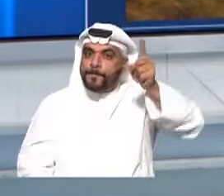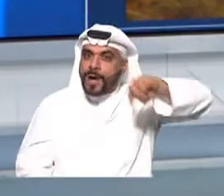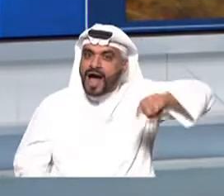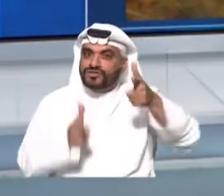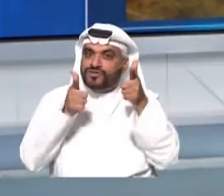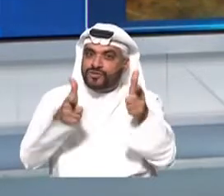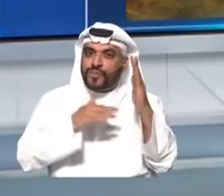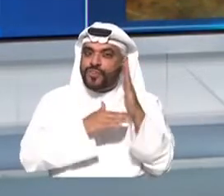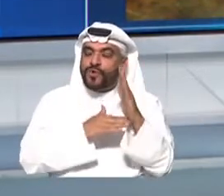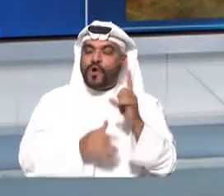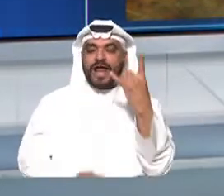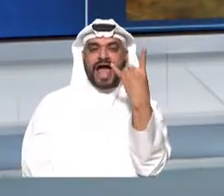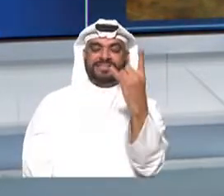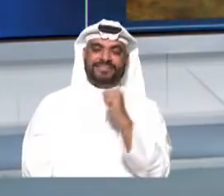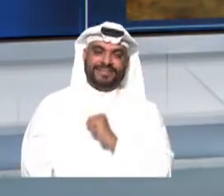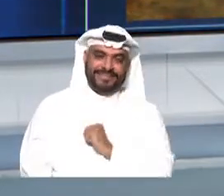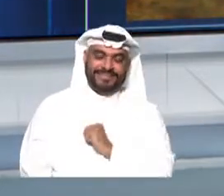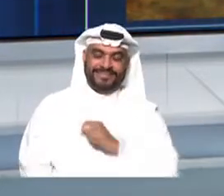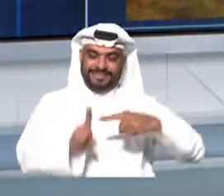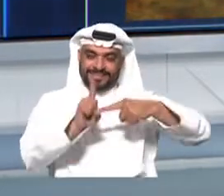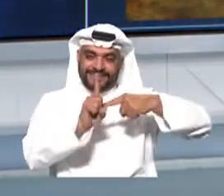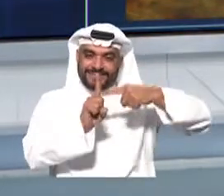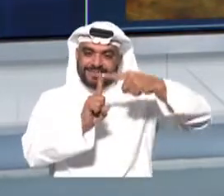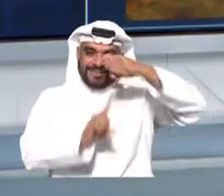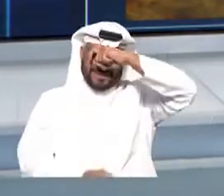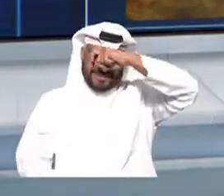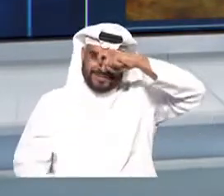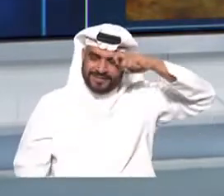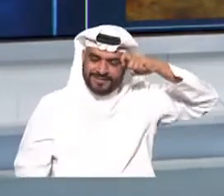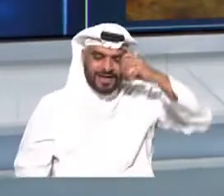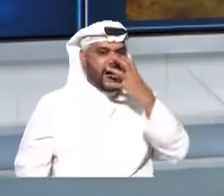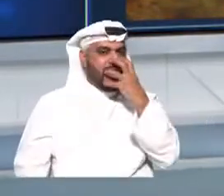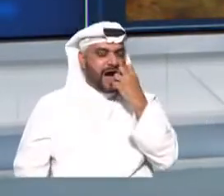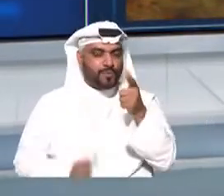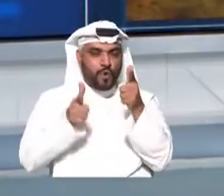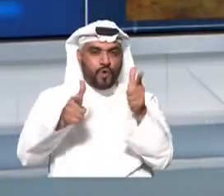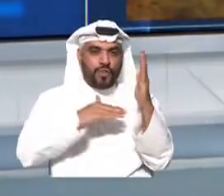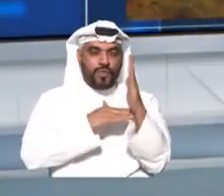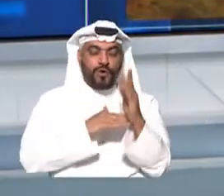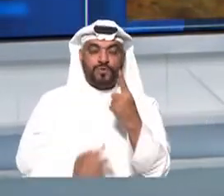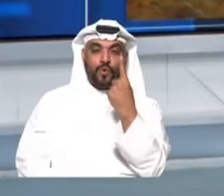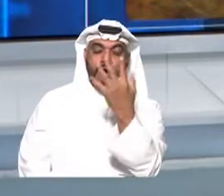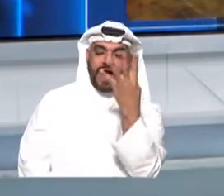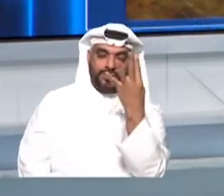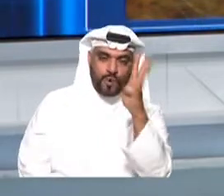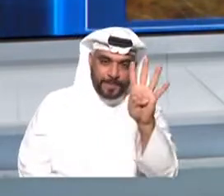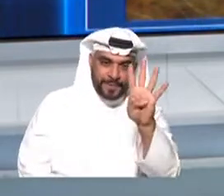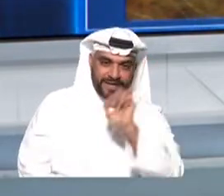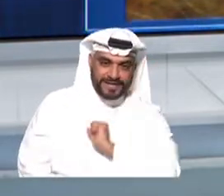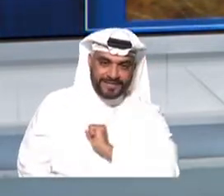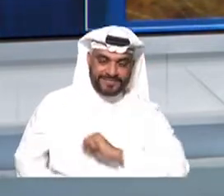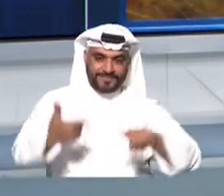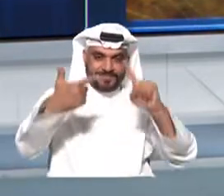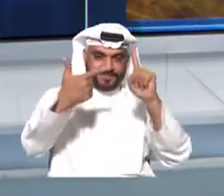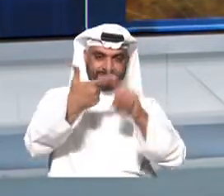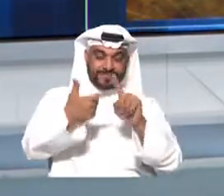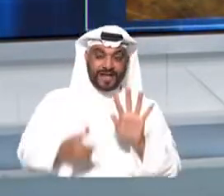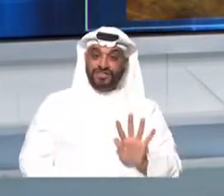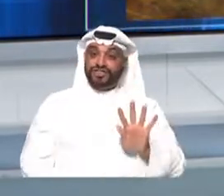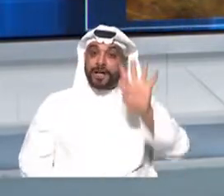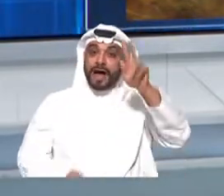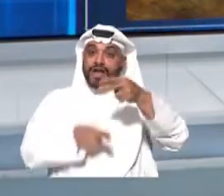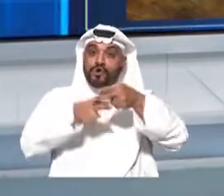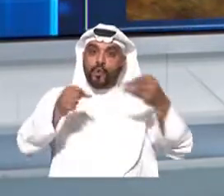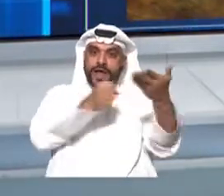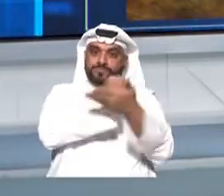الساعة. ودرجات الحرارة العظمى المتوقعة في مساء الغد مدينة الكويت 41 درجة مئوية، بالنسبة للمناطق الشمالية